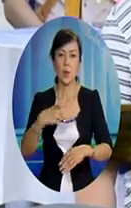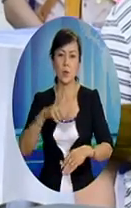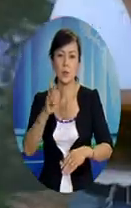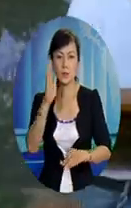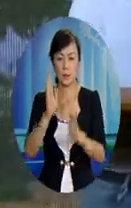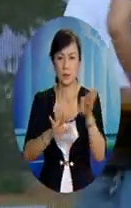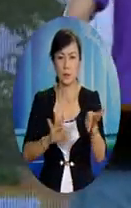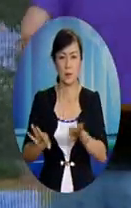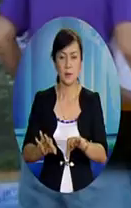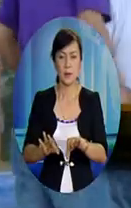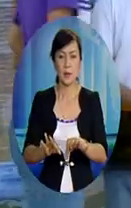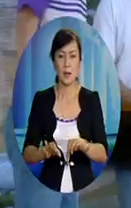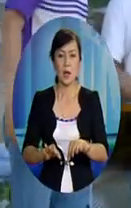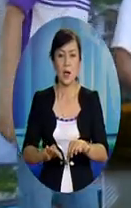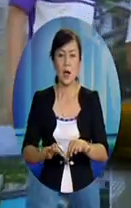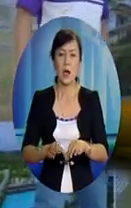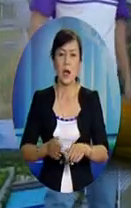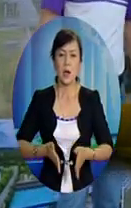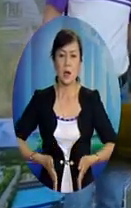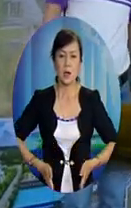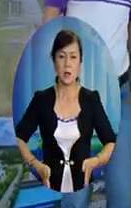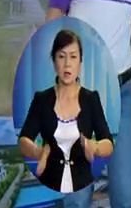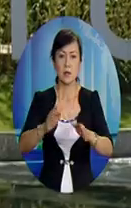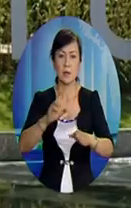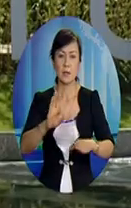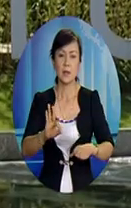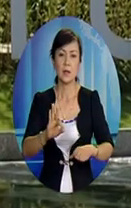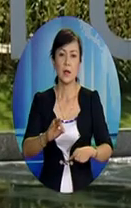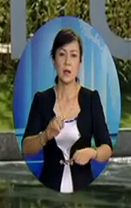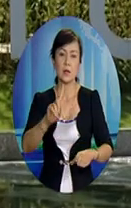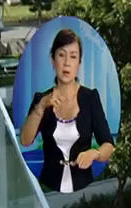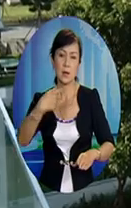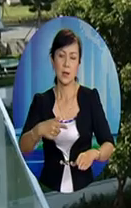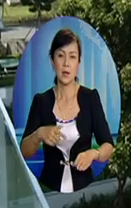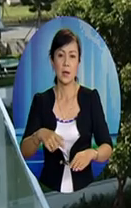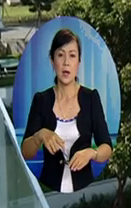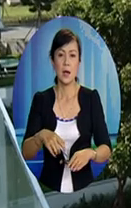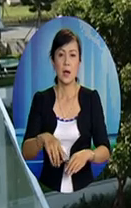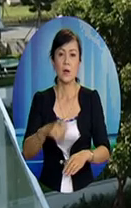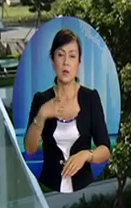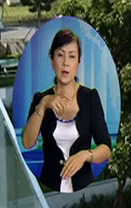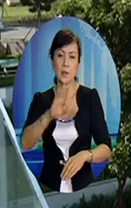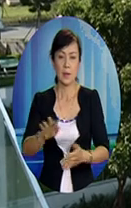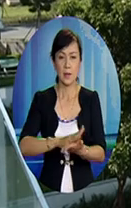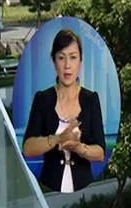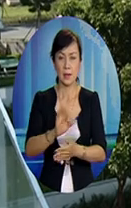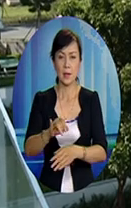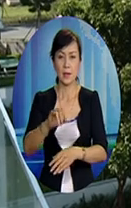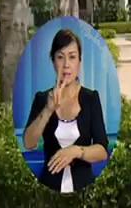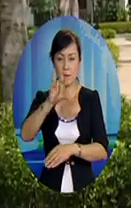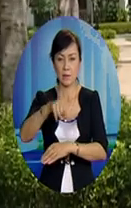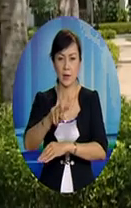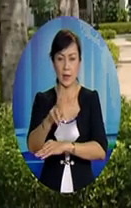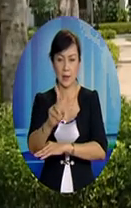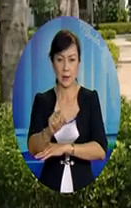phố Hồ Chí Minh. Tọa lạc ở điểm giao cao tốc Long Thành Dầu Dây, phường Phú Hữu, quận 9, thành phố Hồ Chí Minh, Lucasta có tổng diện tích trên 8,2 ha